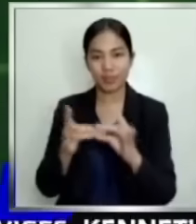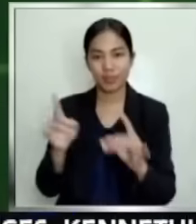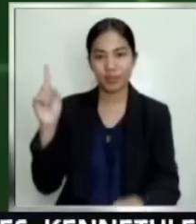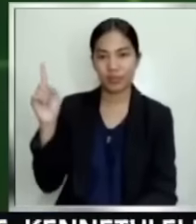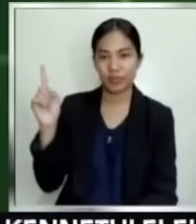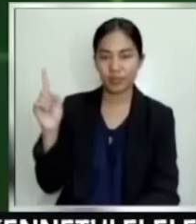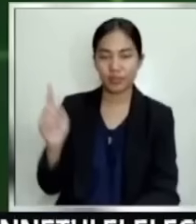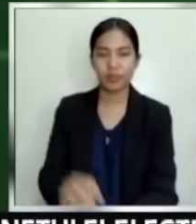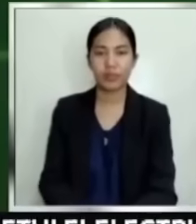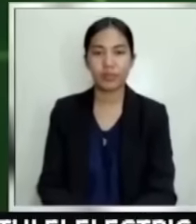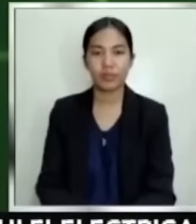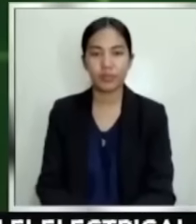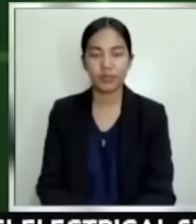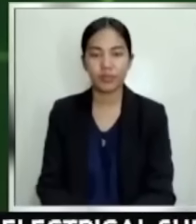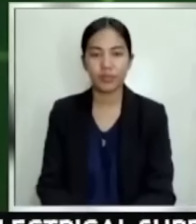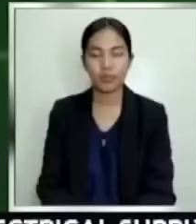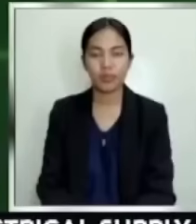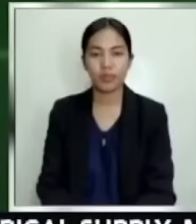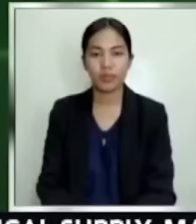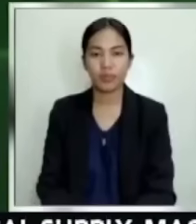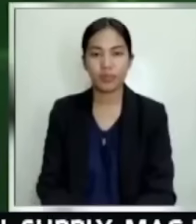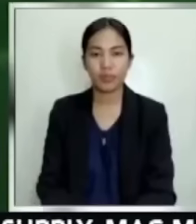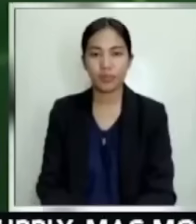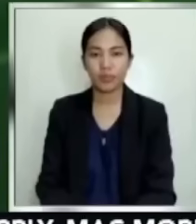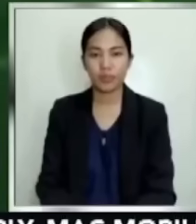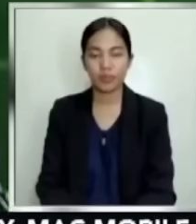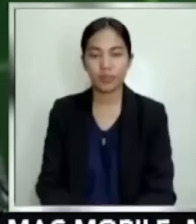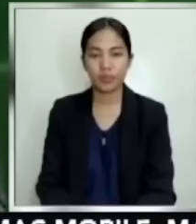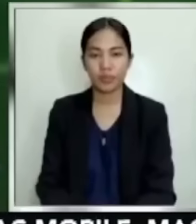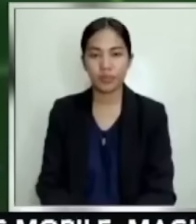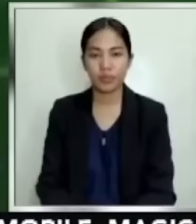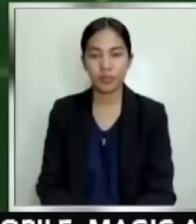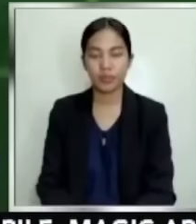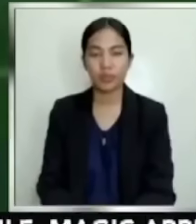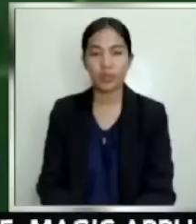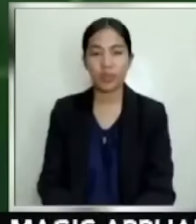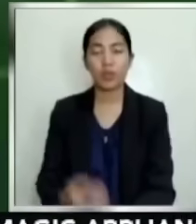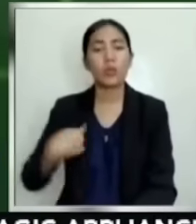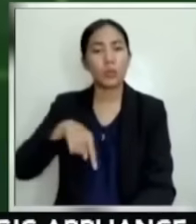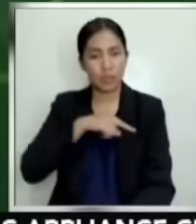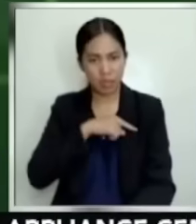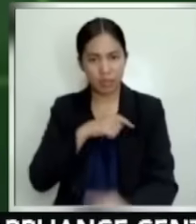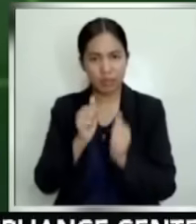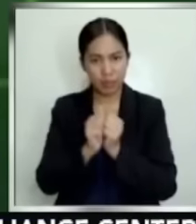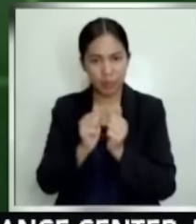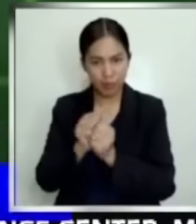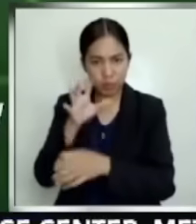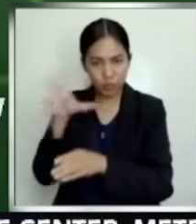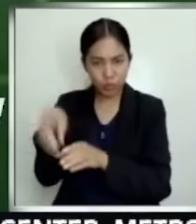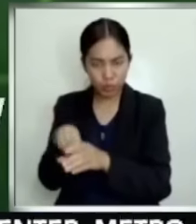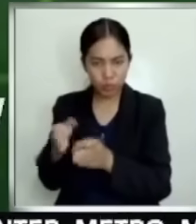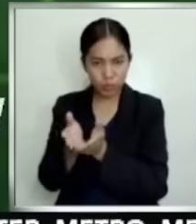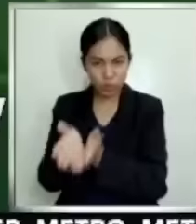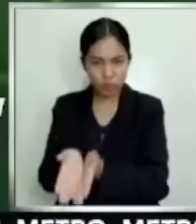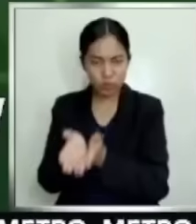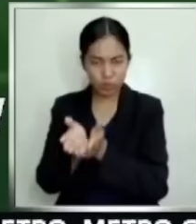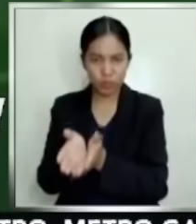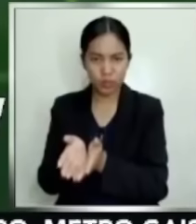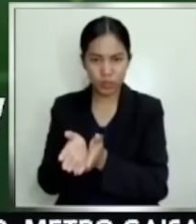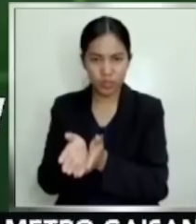Ito lang po yung civilian chartered na boat natin. Kasama po kami doon, sir. May RORI mission team po kami. Kami po yung